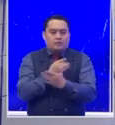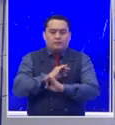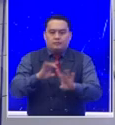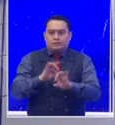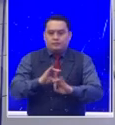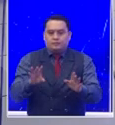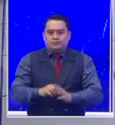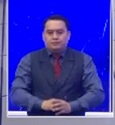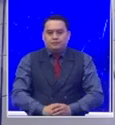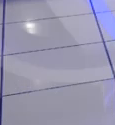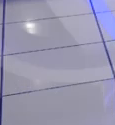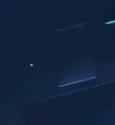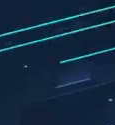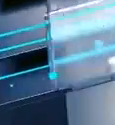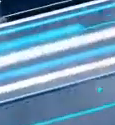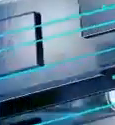важном.